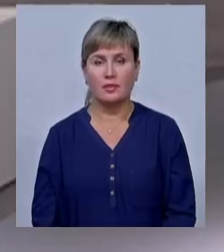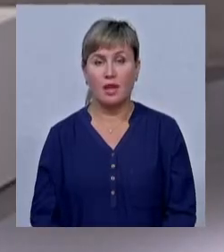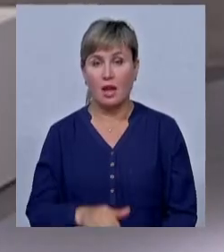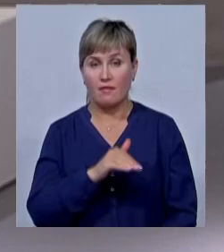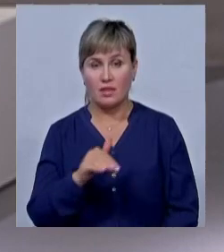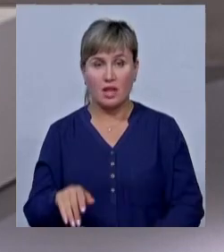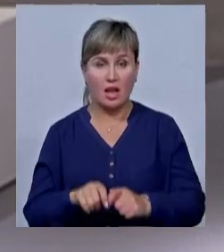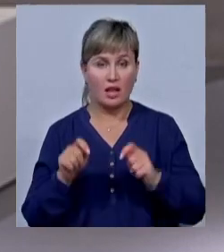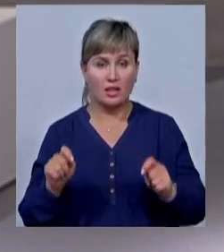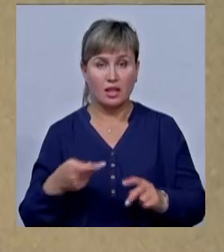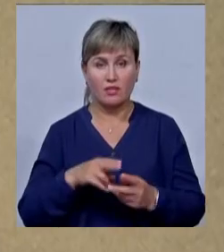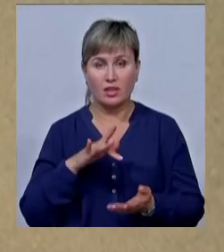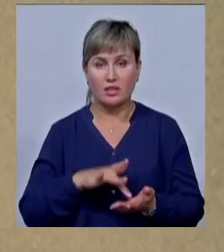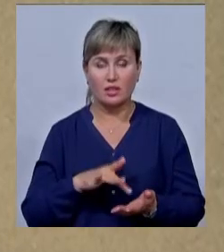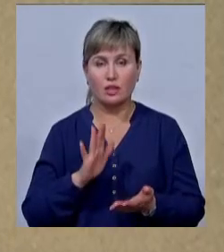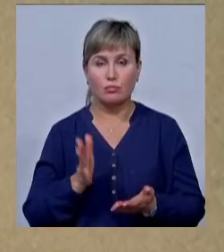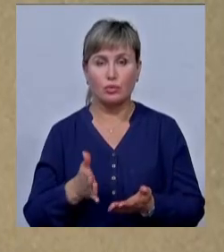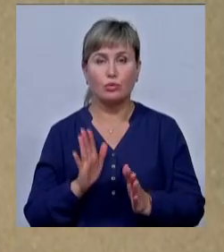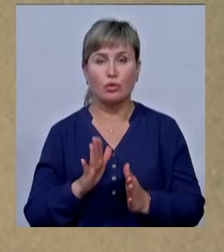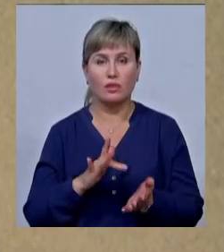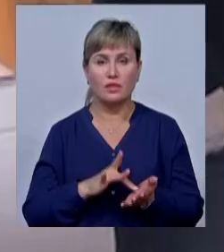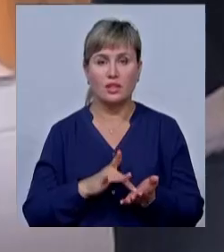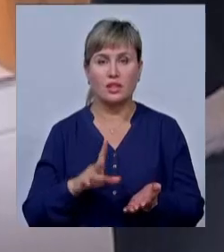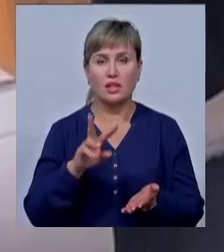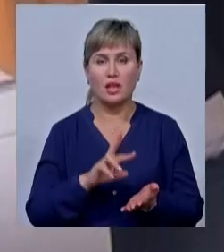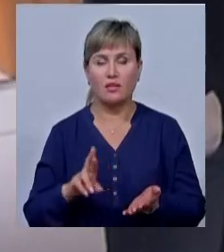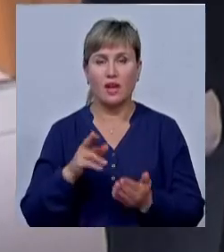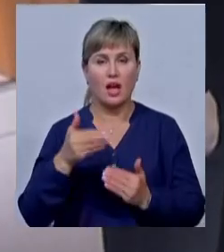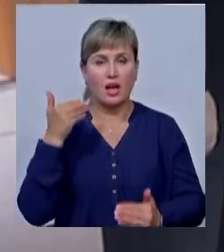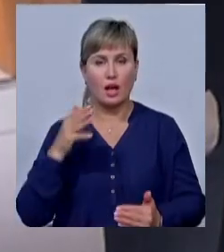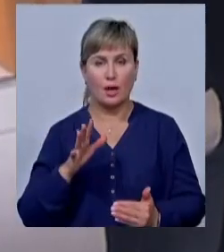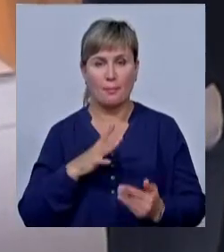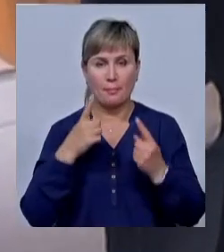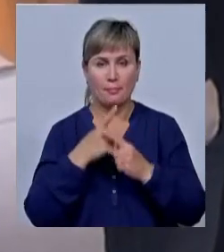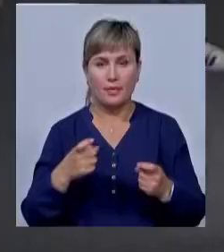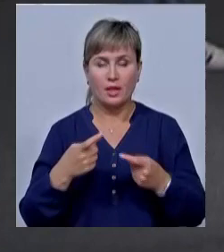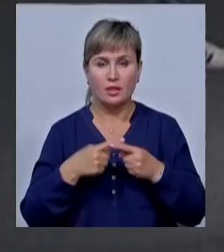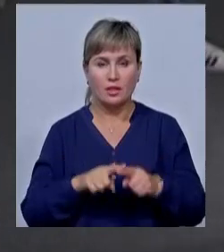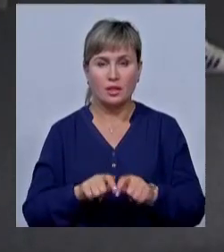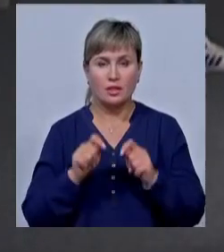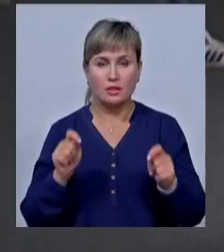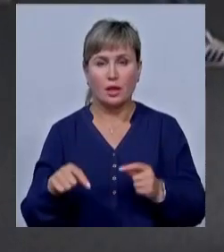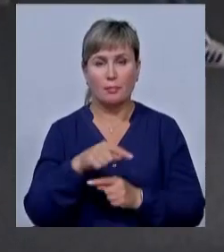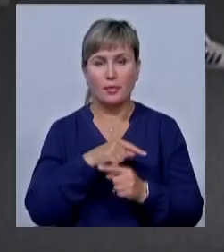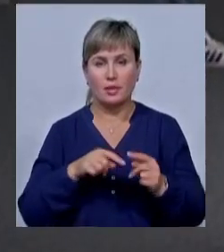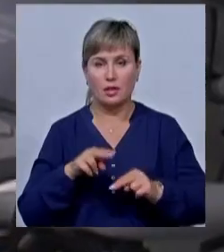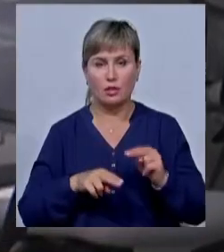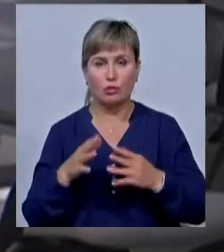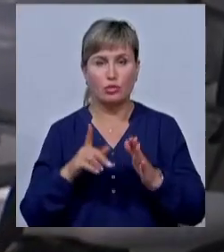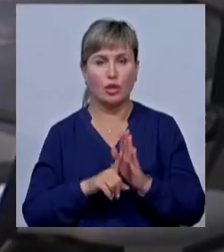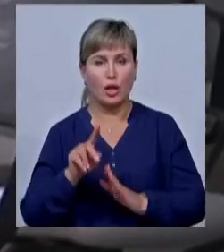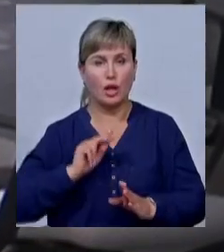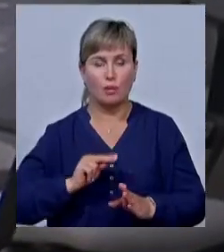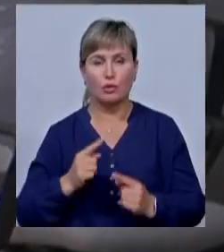Официальное открытие коворкинг-центра состоится только в середине января. Ранее был произведен технический запуск. Бизнес-объект уже начал